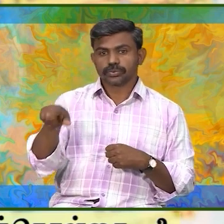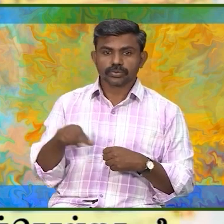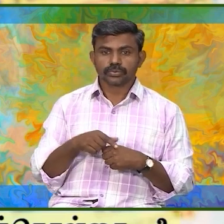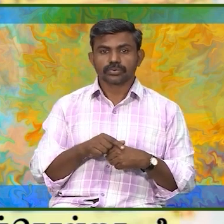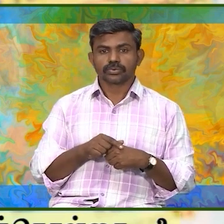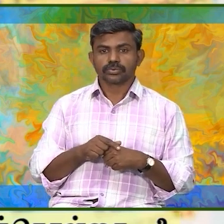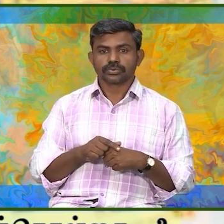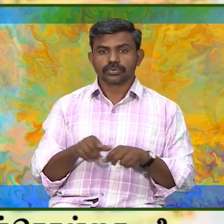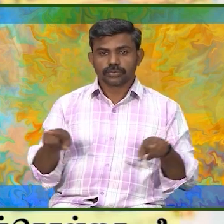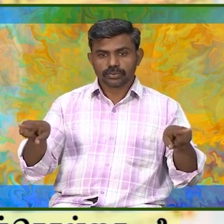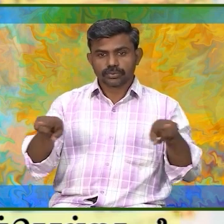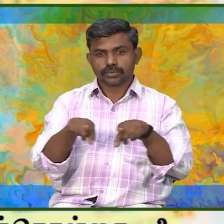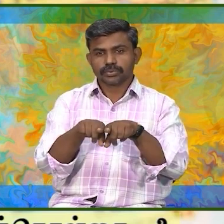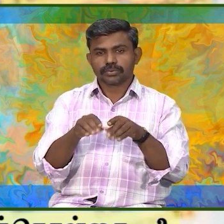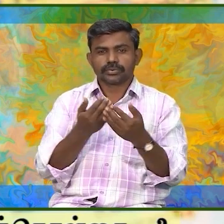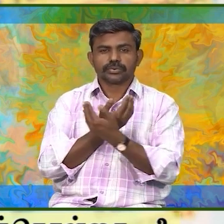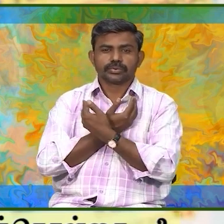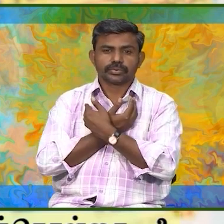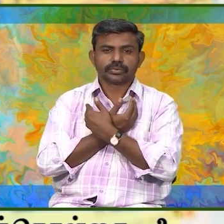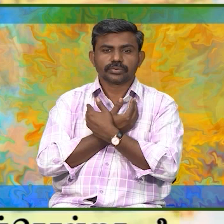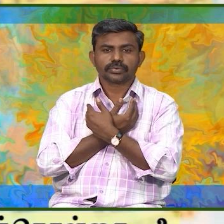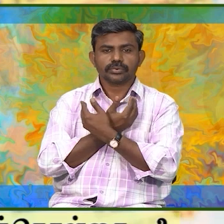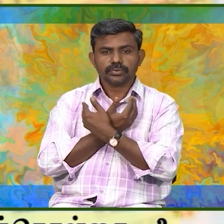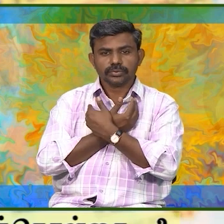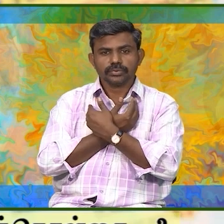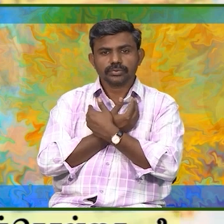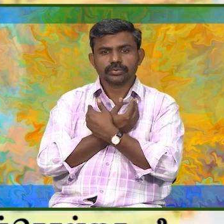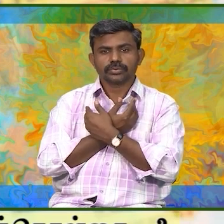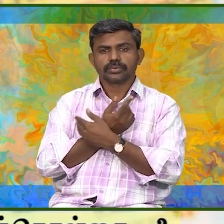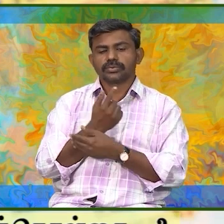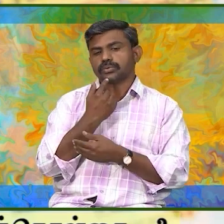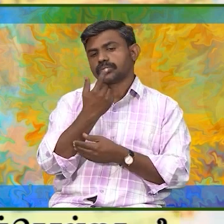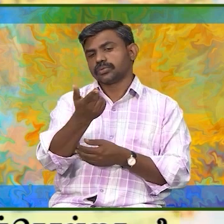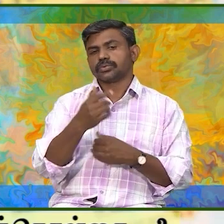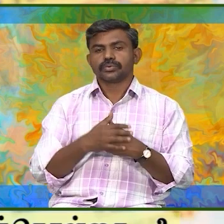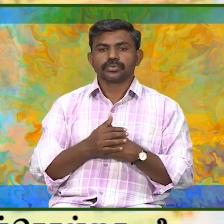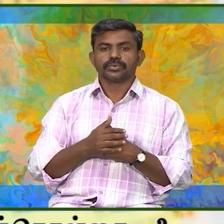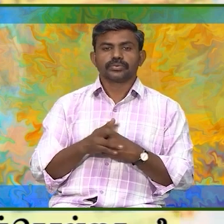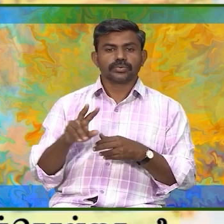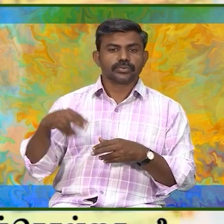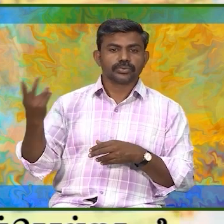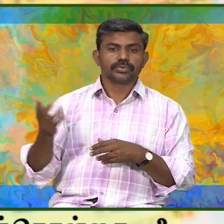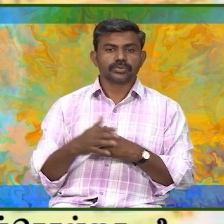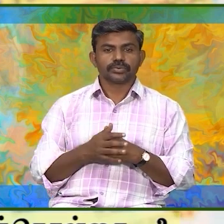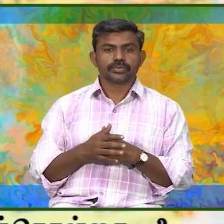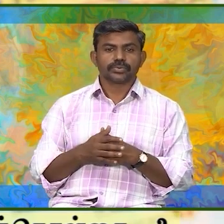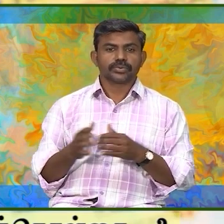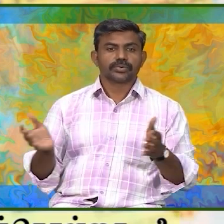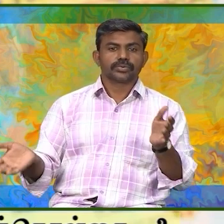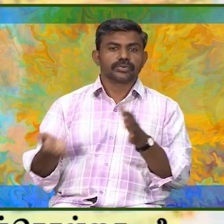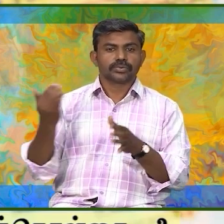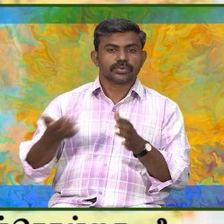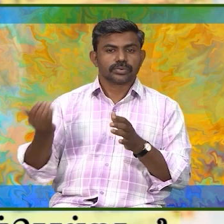அனைவரும் சரிசமமாக எல்லாரும் அன்பானவர்கள். அன்பை மட்டும்தான் நம்ம உலகத்துக்கு போதிக்கணும். அதை விட்டுக்கொண்டு ஆயுதங்களை